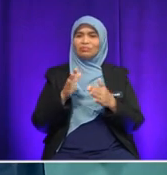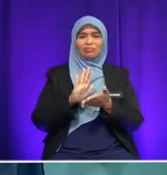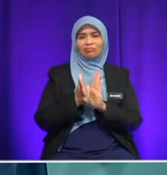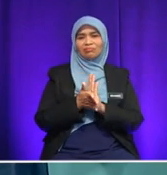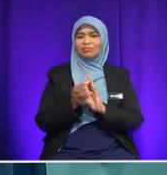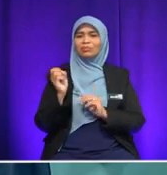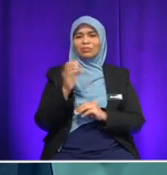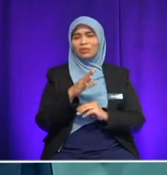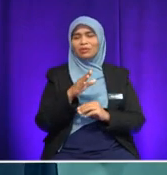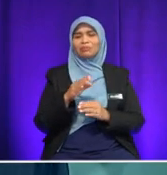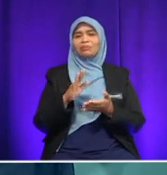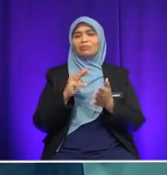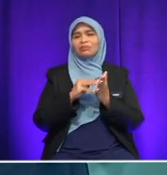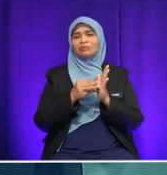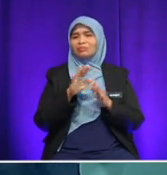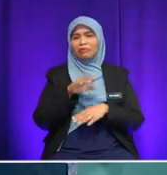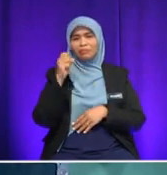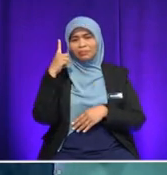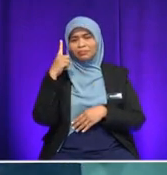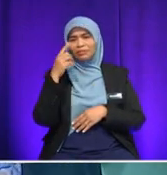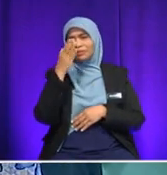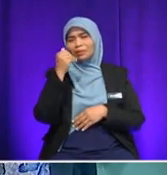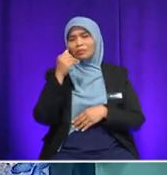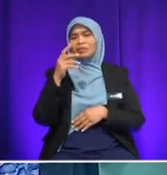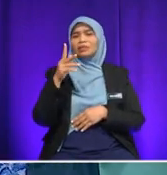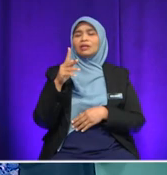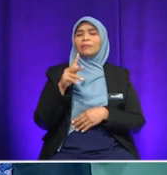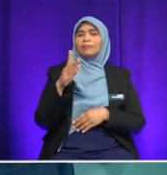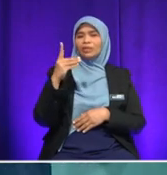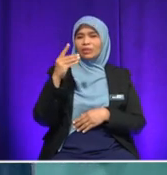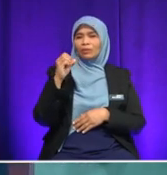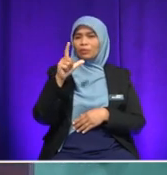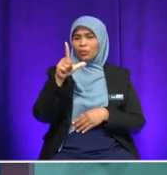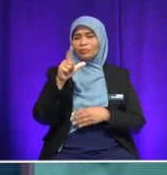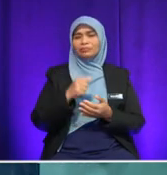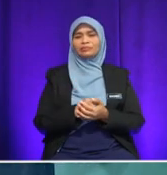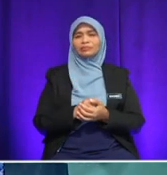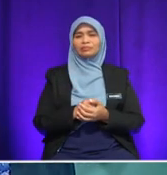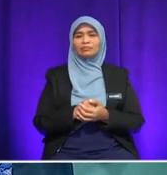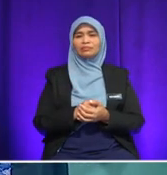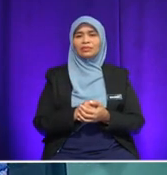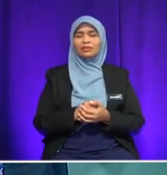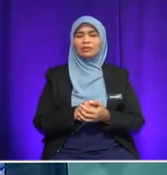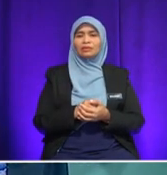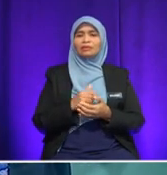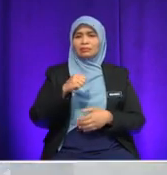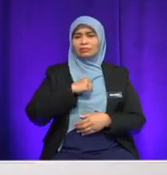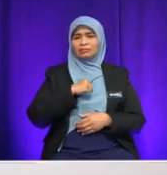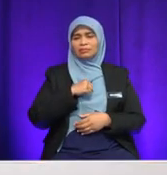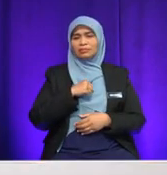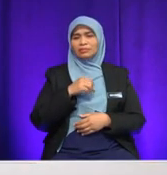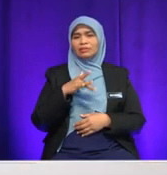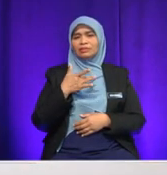pula. Jadi macam itulah, ya. Dan seterusnya, akibat kekosongan yang ada pada Dol, aku telah